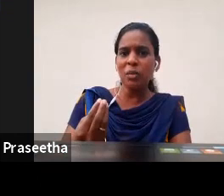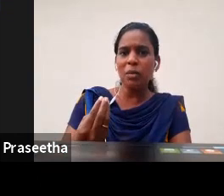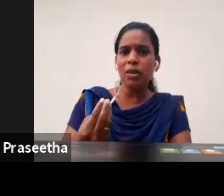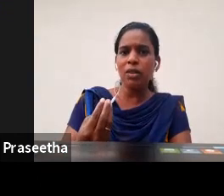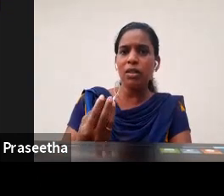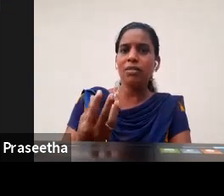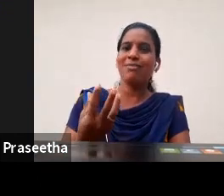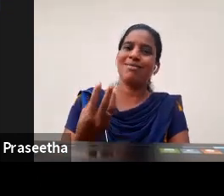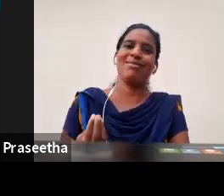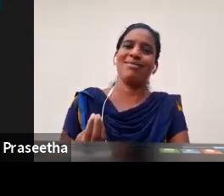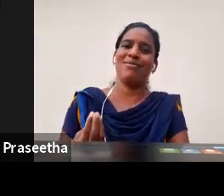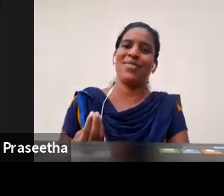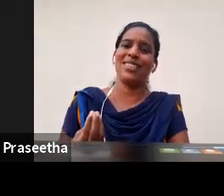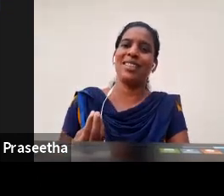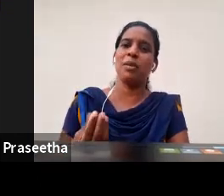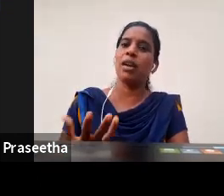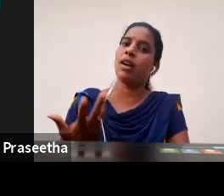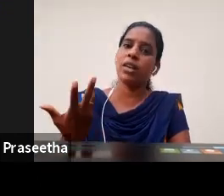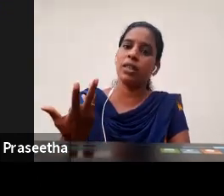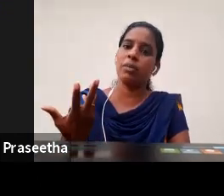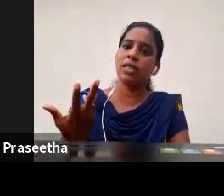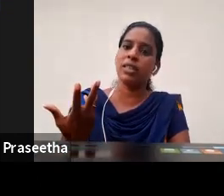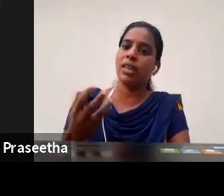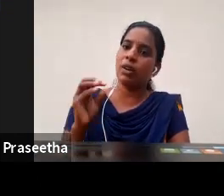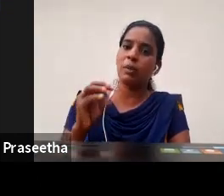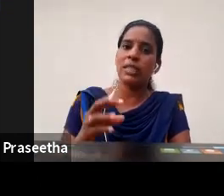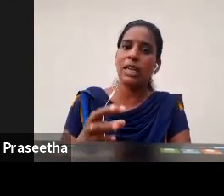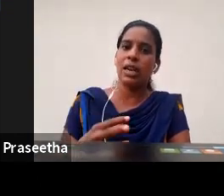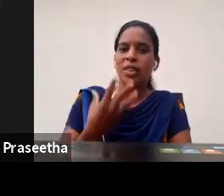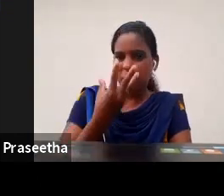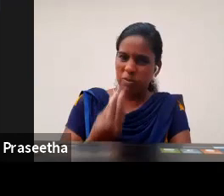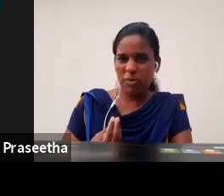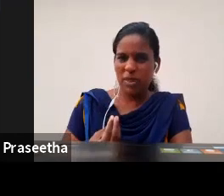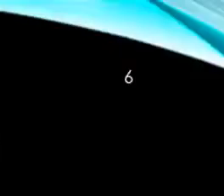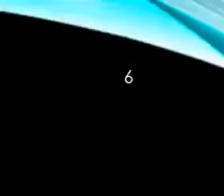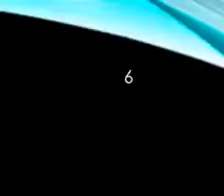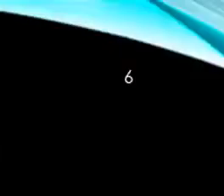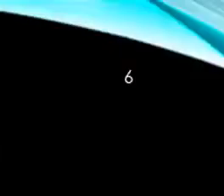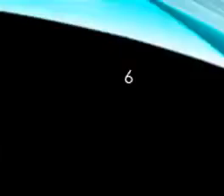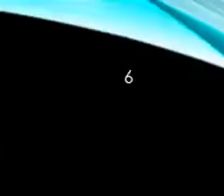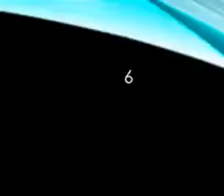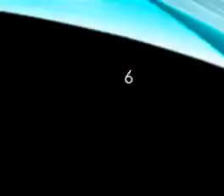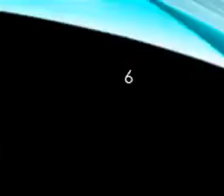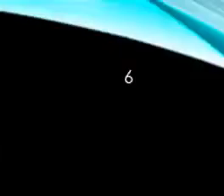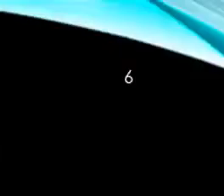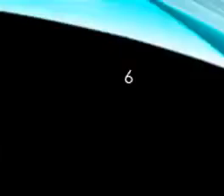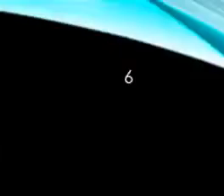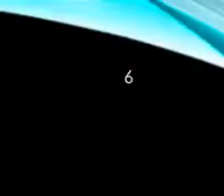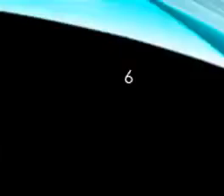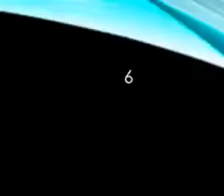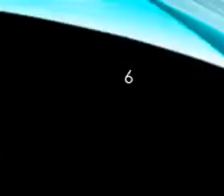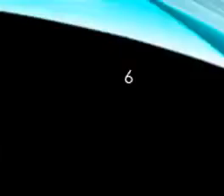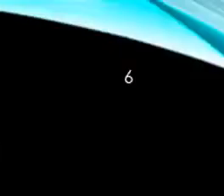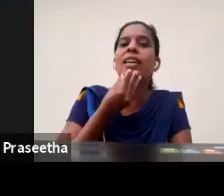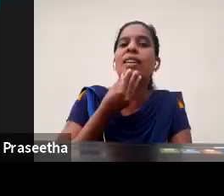എന്ന് പറയുമ്പോ നമ്മള് പ്ലീസ് എന്ന് പറഞ്ഞാൽ അവർക്ക് എന്ത് പ്ലീസ്, അവർക്ക് മനസ്സിലായില്ല. പക്ഷെ പ്ലീസ്, പ്ലീസ്